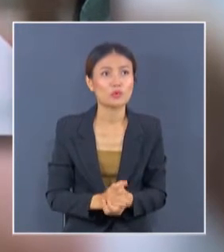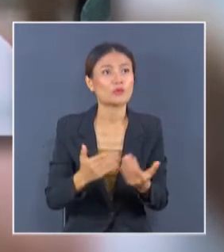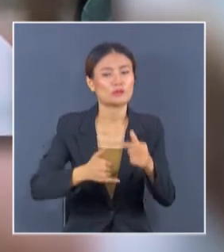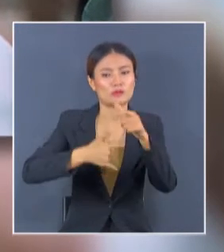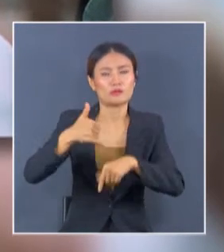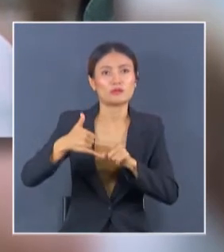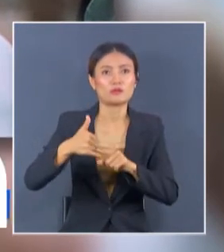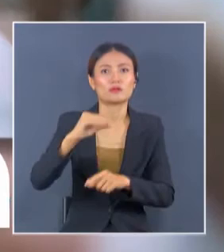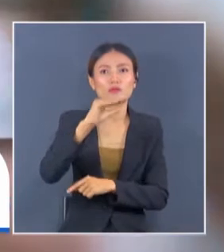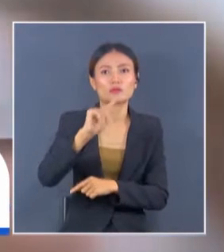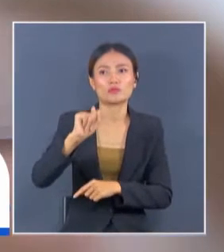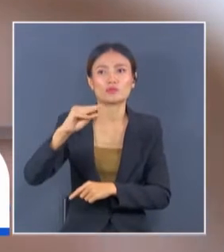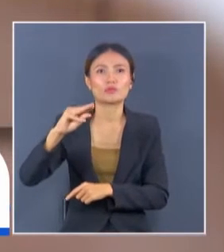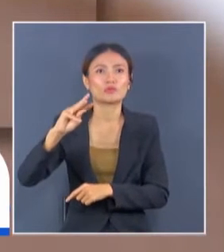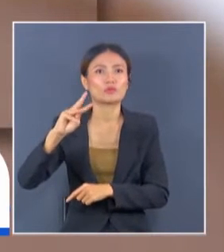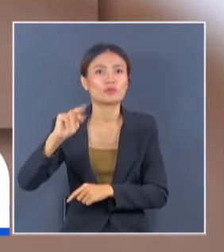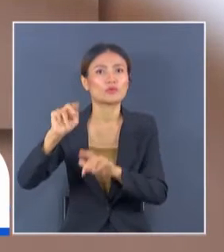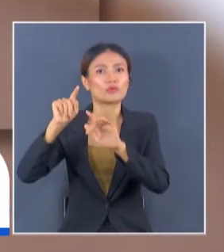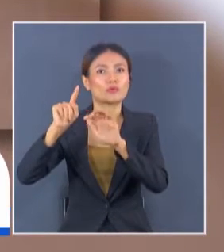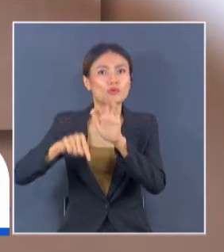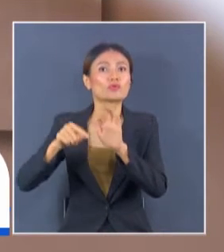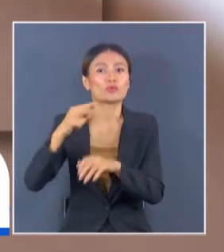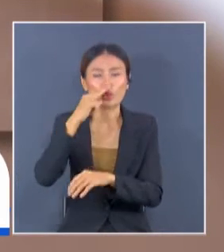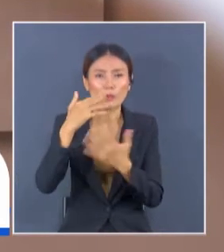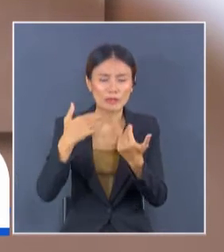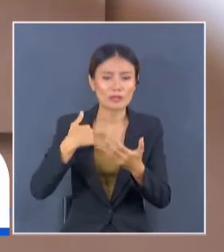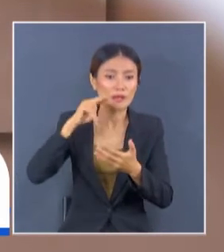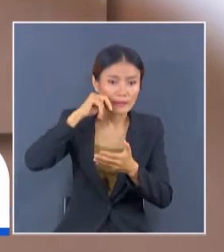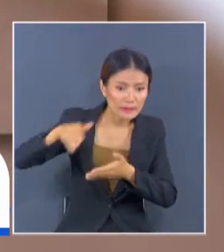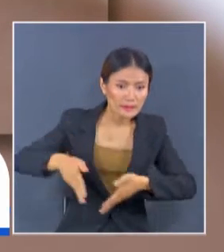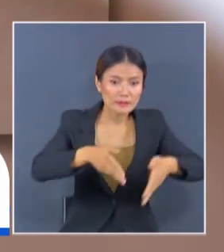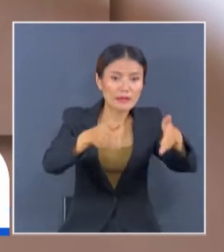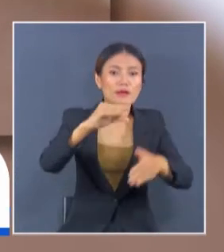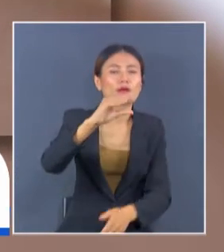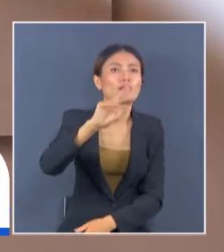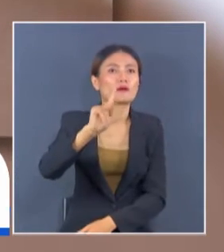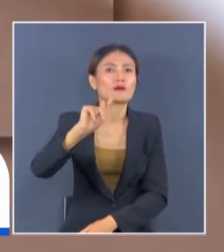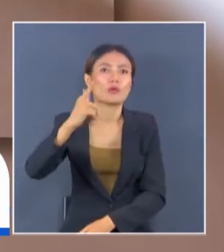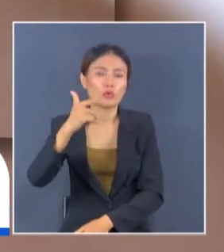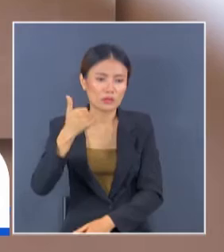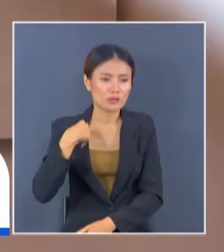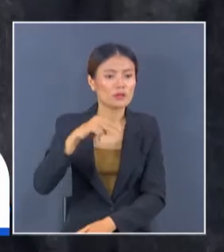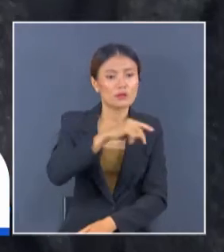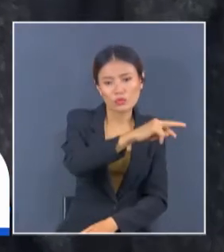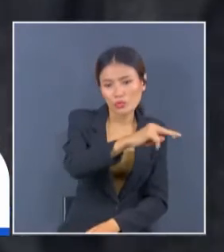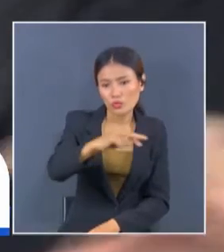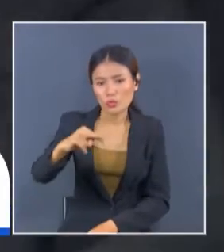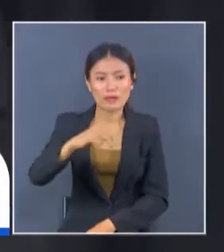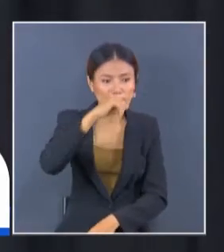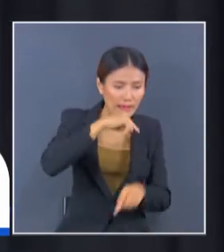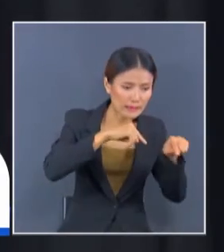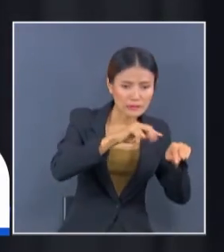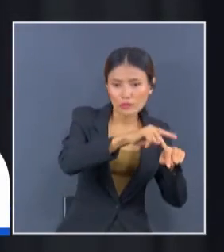มจัดกิจกรรมว่ายน้ำข้ามโขงเพื่อสนับสนุนช่วยเหลือโรงพยาบาลที่ขาดแคลนอุปกรณ์ทางการแพทย์นะคะทั้งไทยและสปป.ลาว